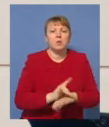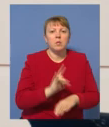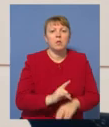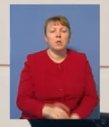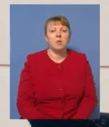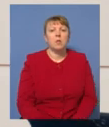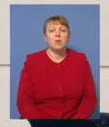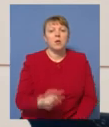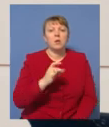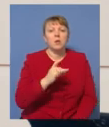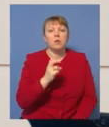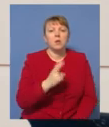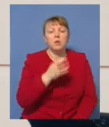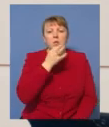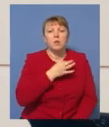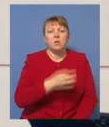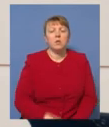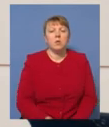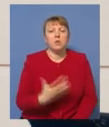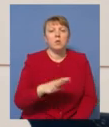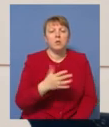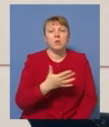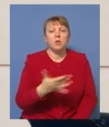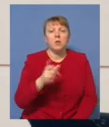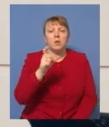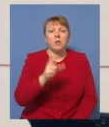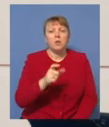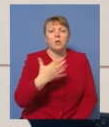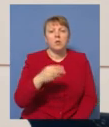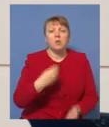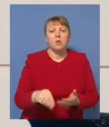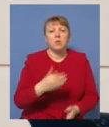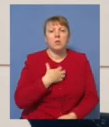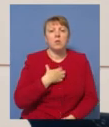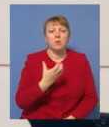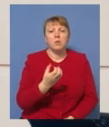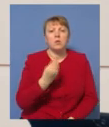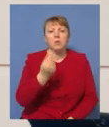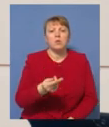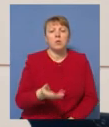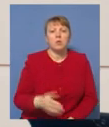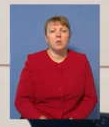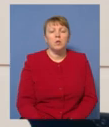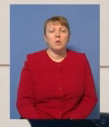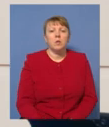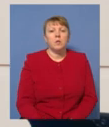И мошенники говорят, вот уже у меня несколько покупателей на эту машину. Если хотите еще, давайте предоплату